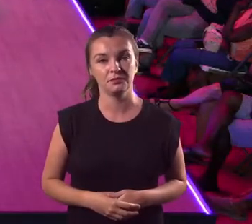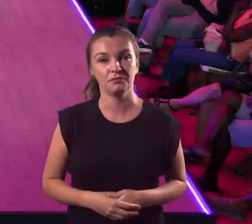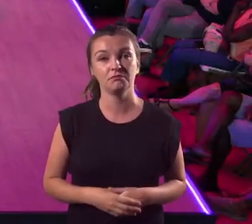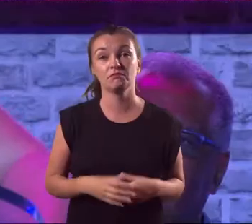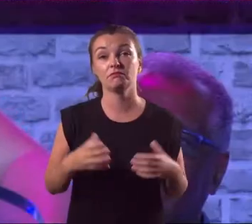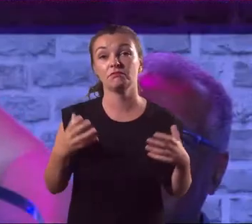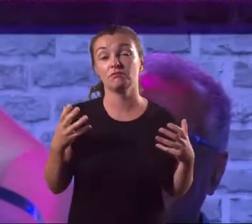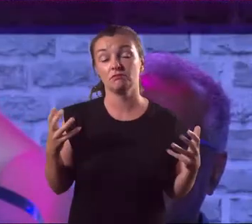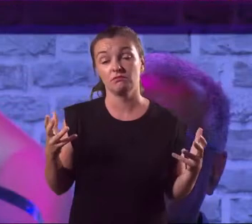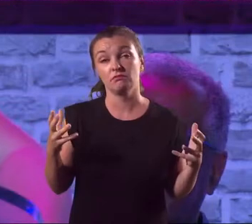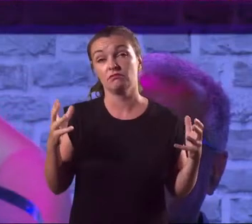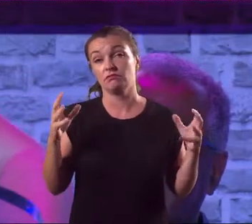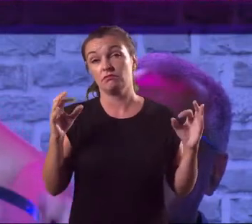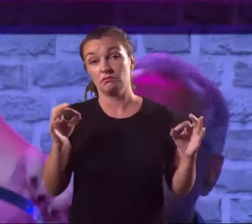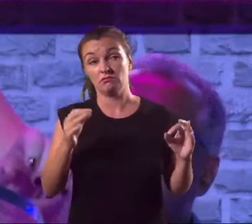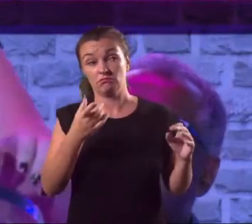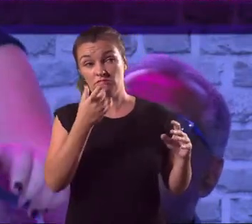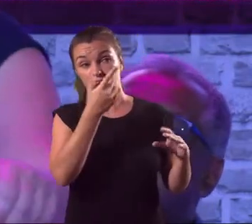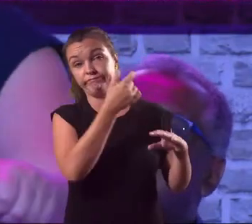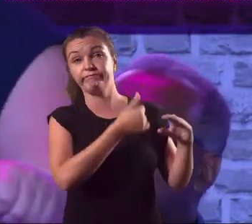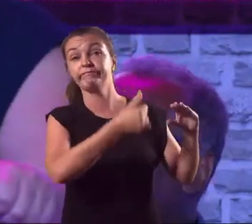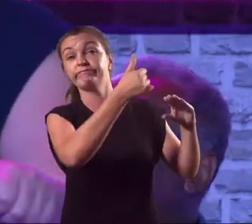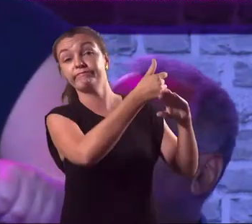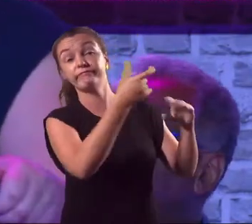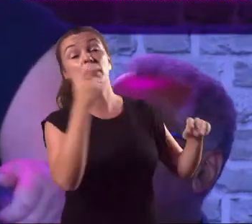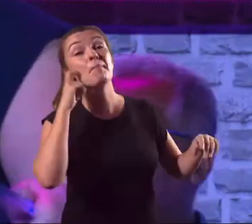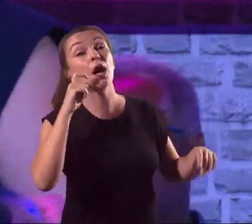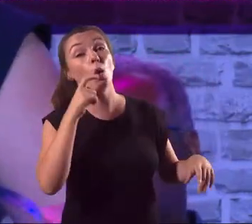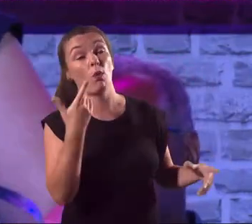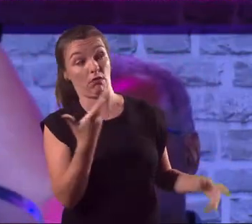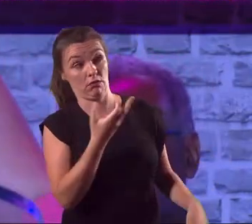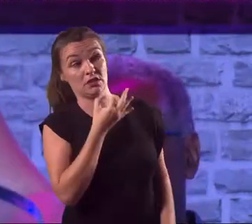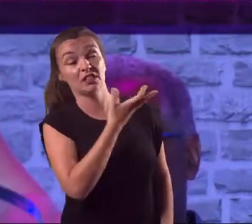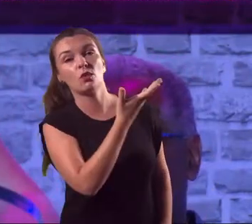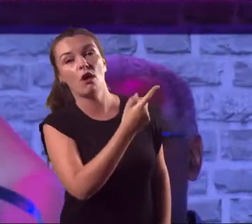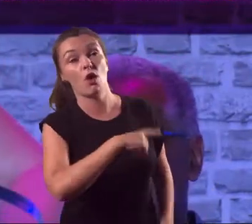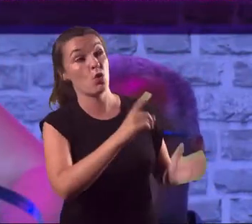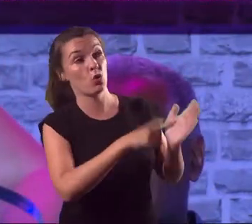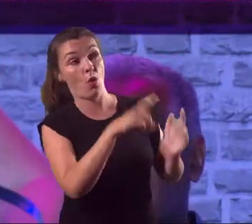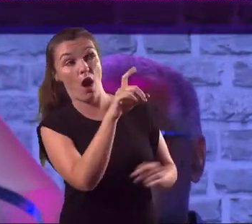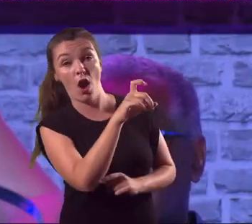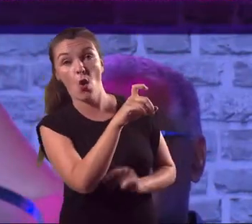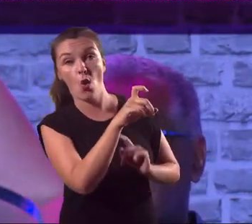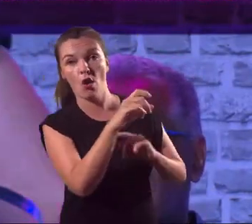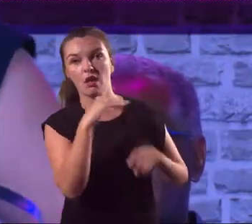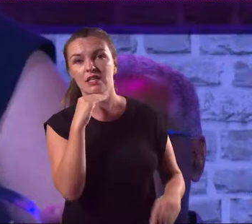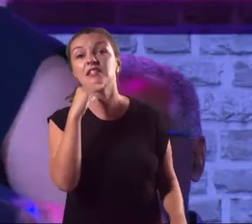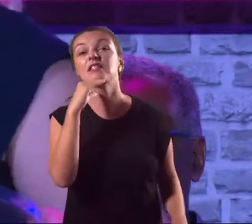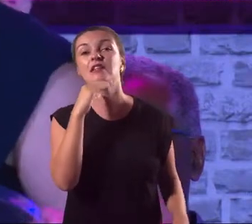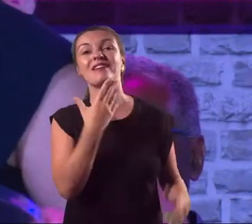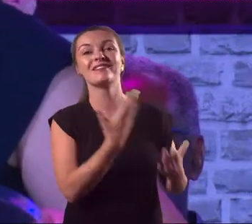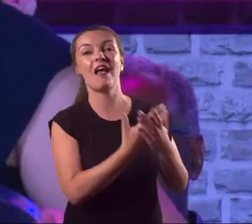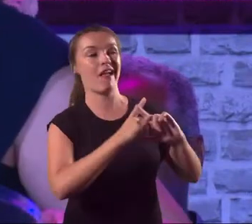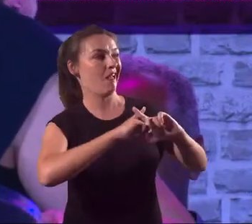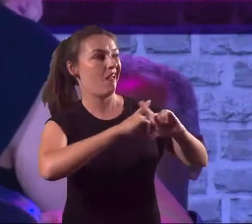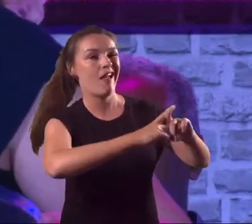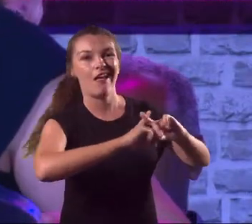Et nous redisons à tous les puissants, et notamment à Emmanuel Macron, que le droit à l'eau, comme la dignité, ne se négocie pas et qu'il ne